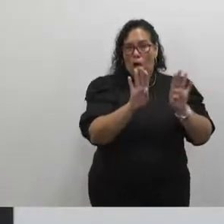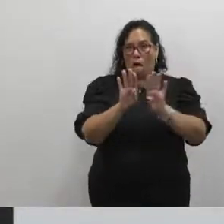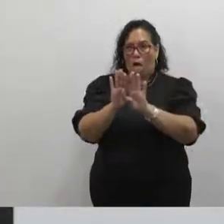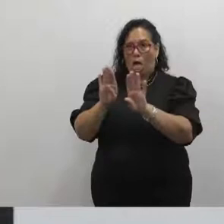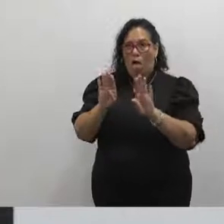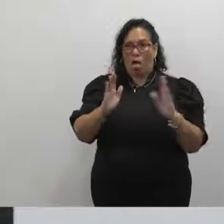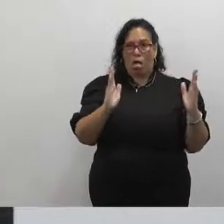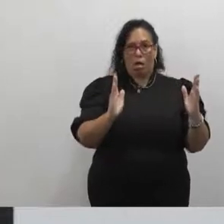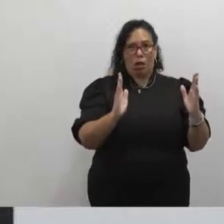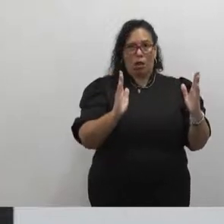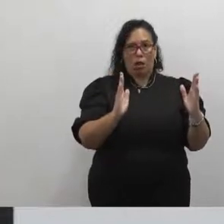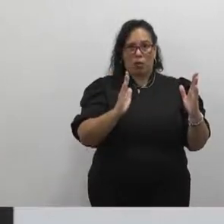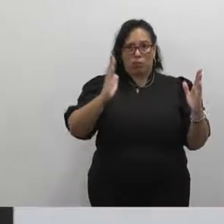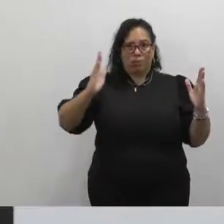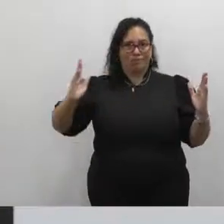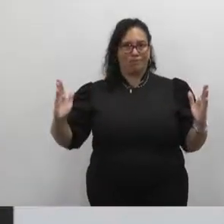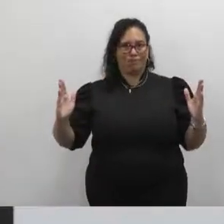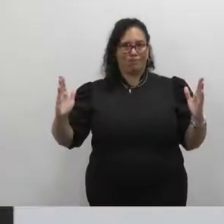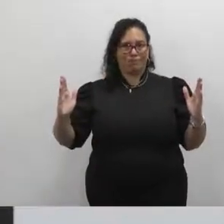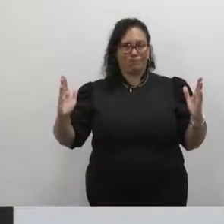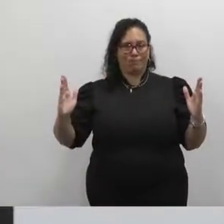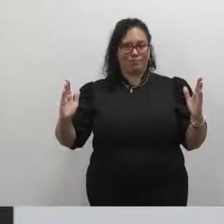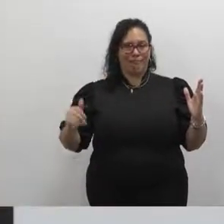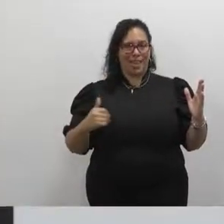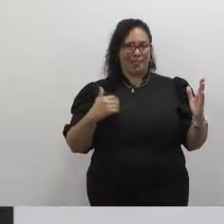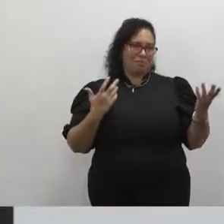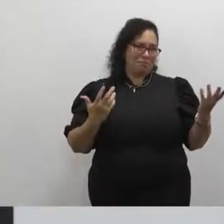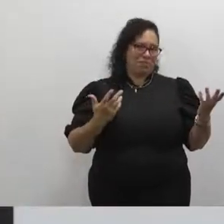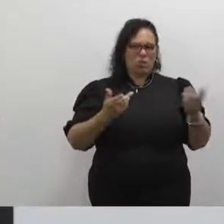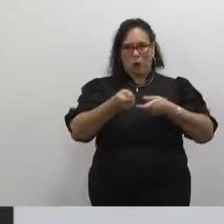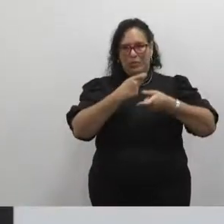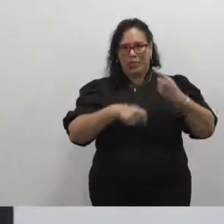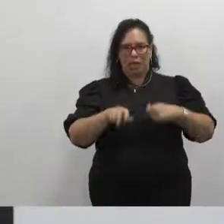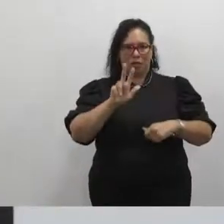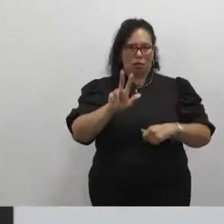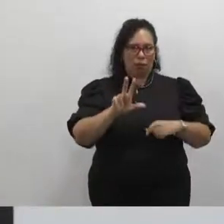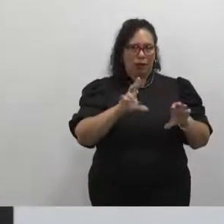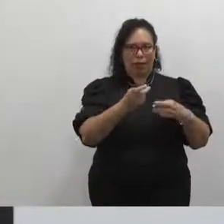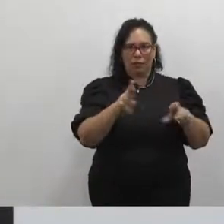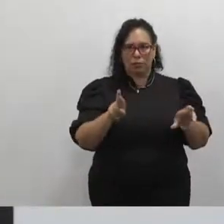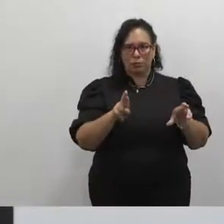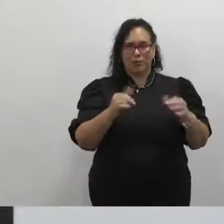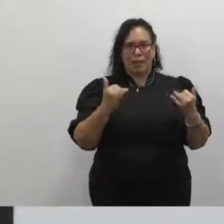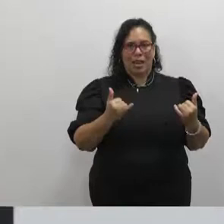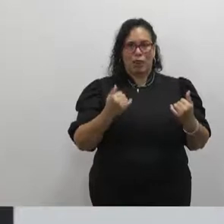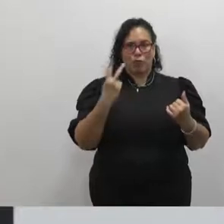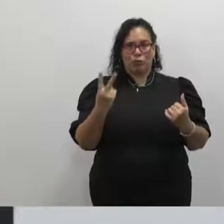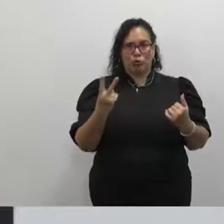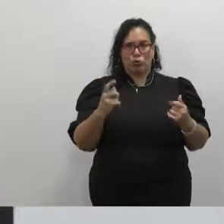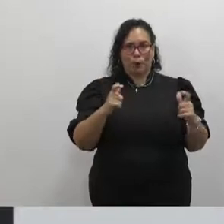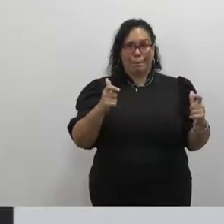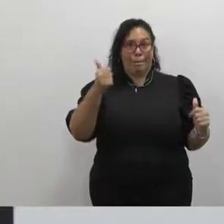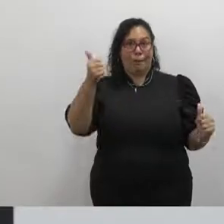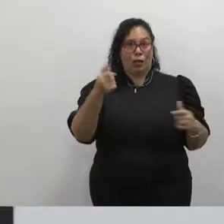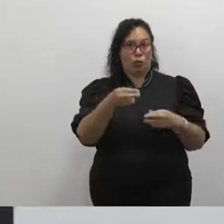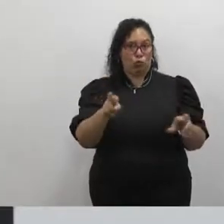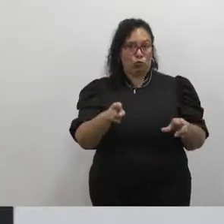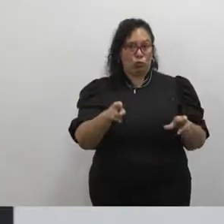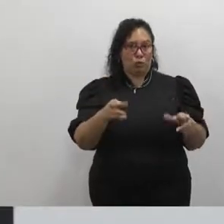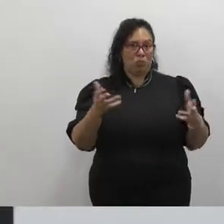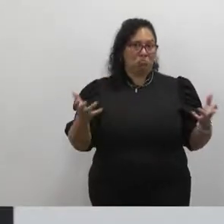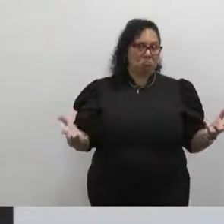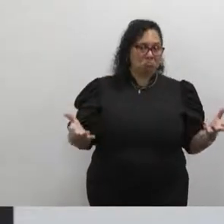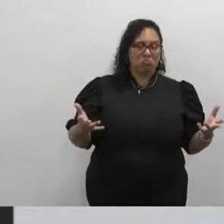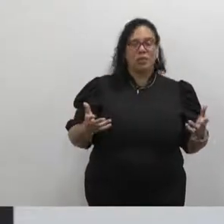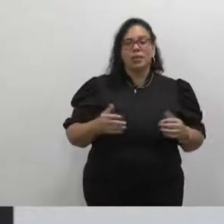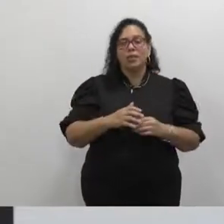nữa còn ba cái tụ dương hạ còn tụ pì để thả ai mà tụ thông chiêng còn thế ở đây dương thơ mấy trăm bồi môn được cùng dương nắng đại dương thở